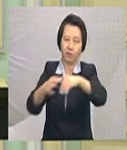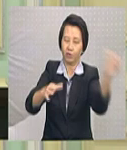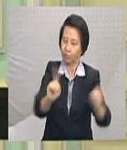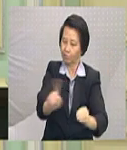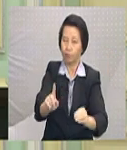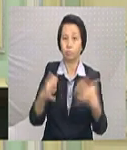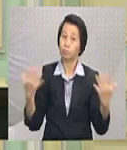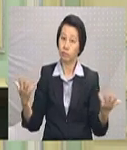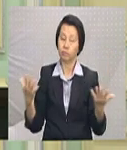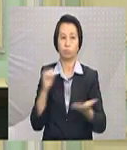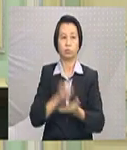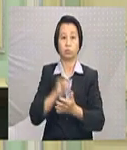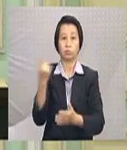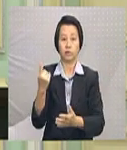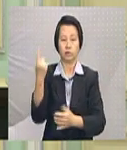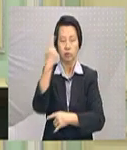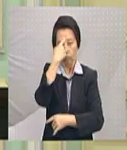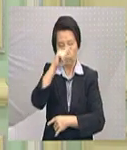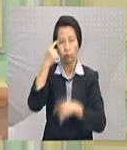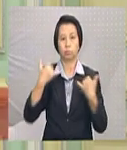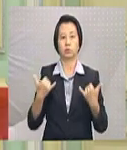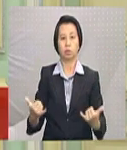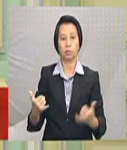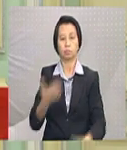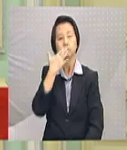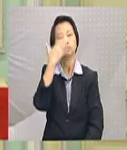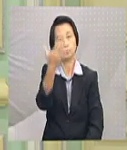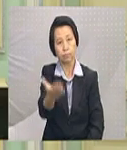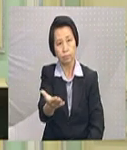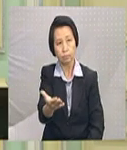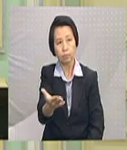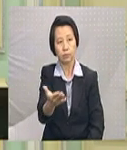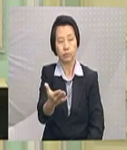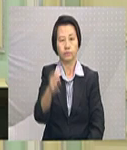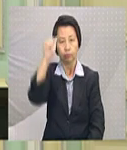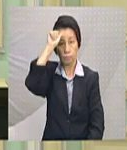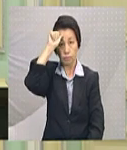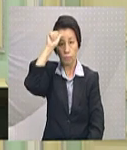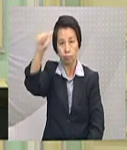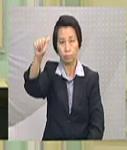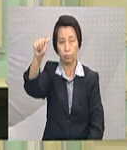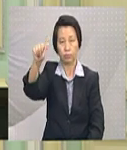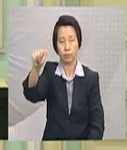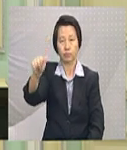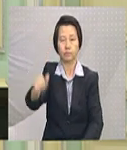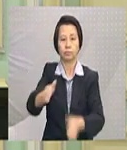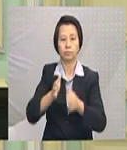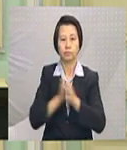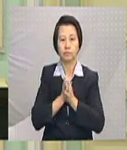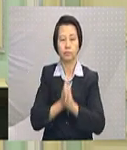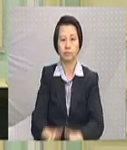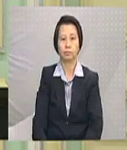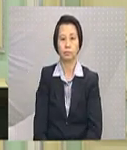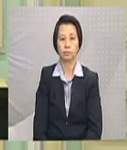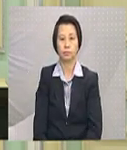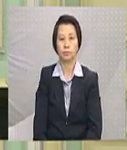Itu saja untuk hari ini. Terima kasih. Assalamualaikum warahmatullahi